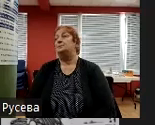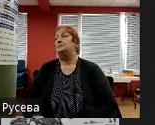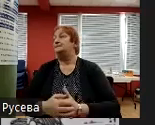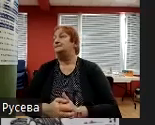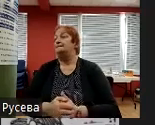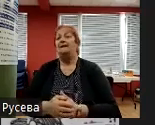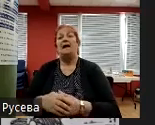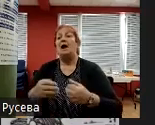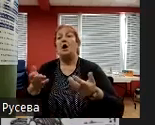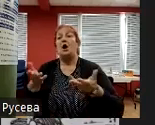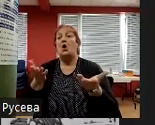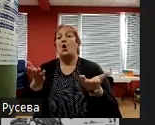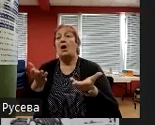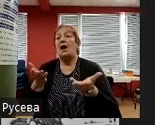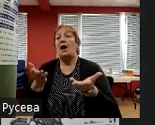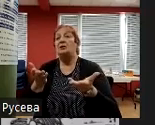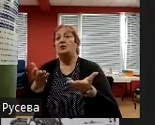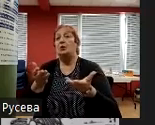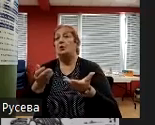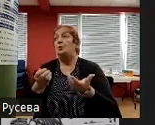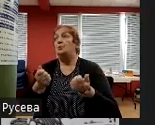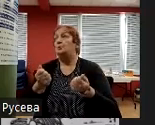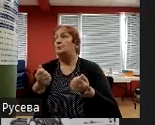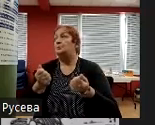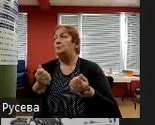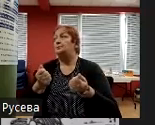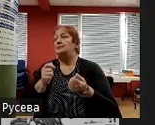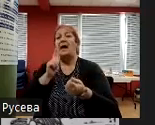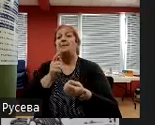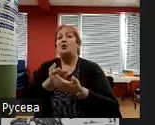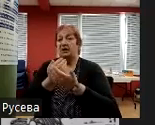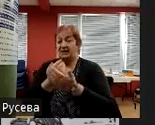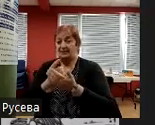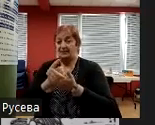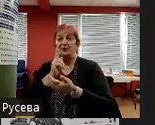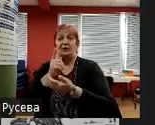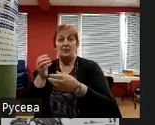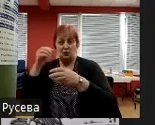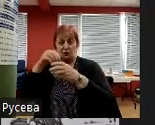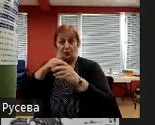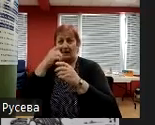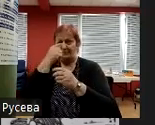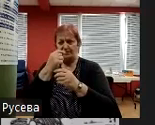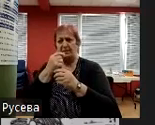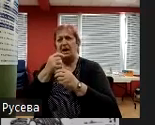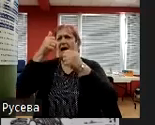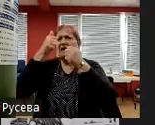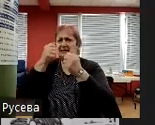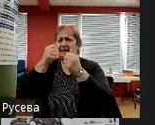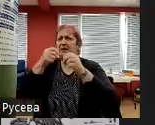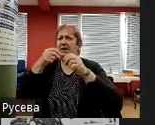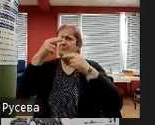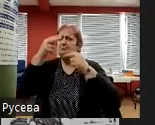значи, когато в Twitter можете да полствате, да добавяте снимки, видео и